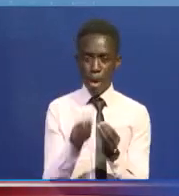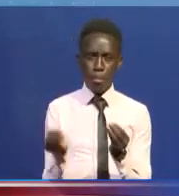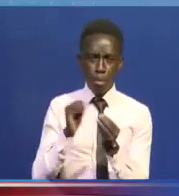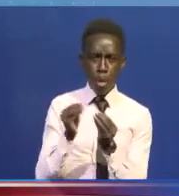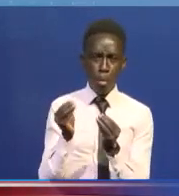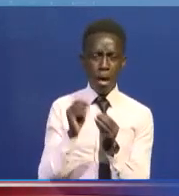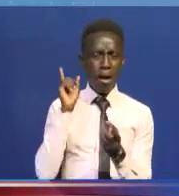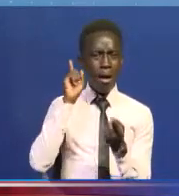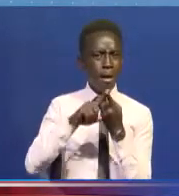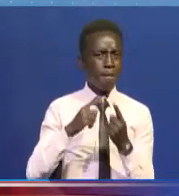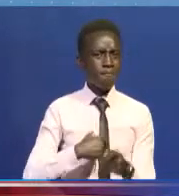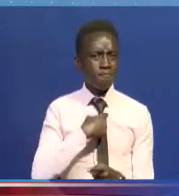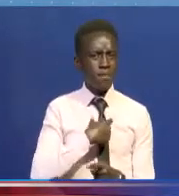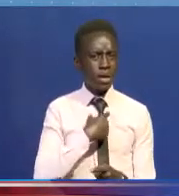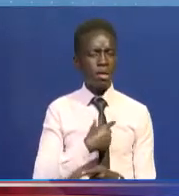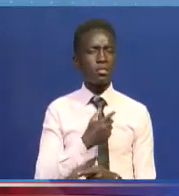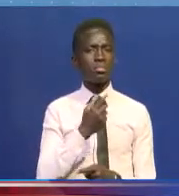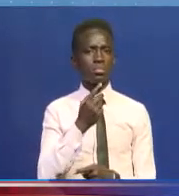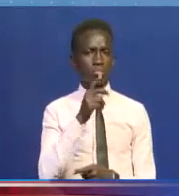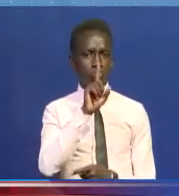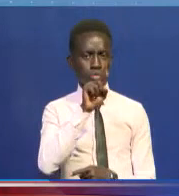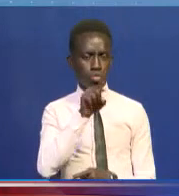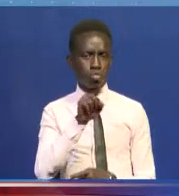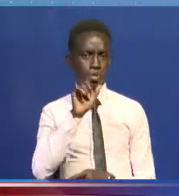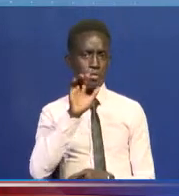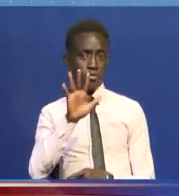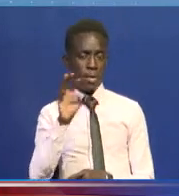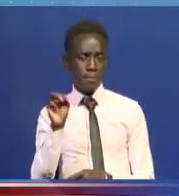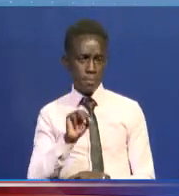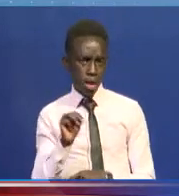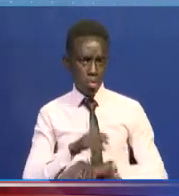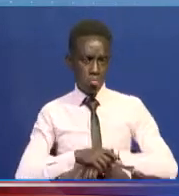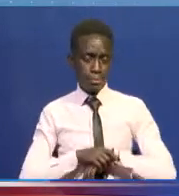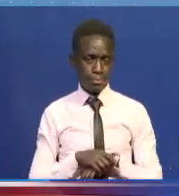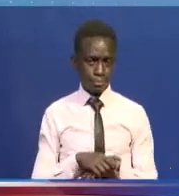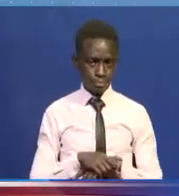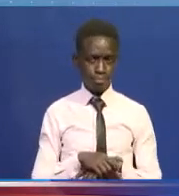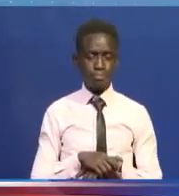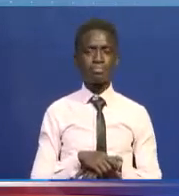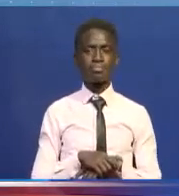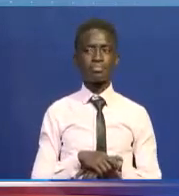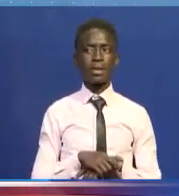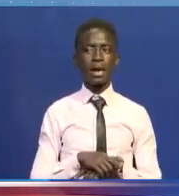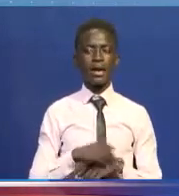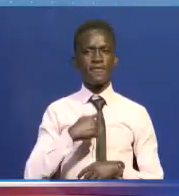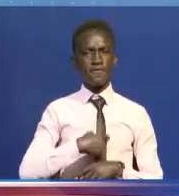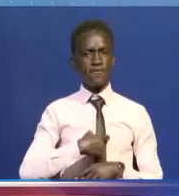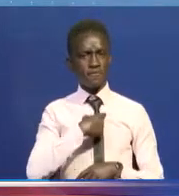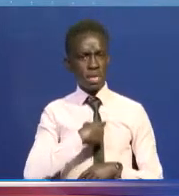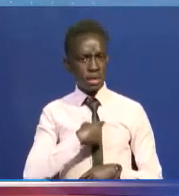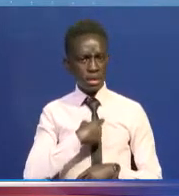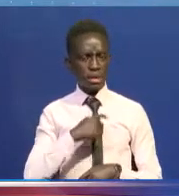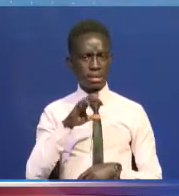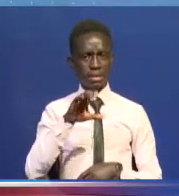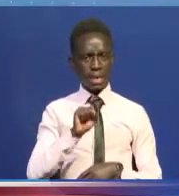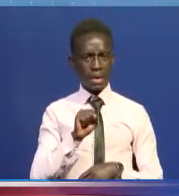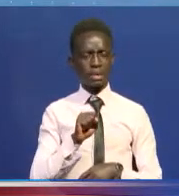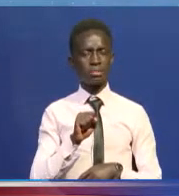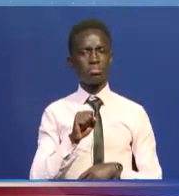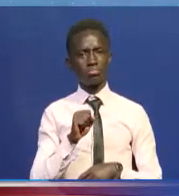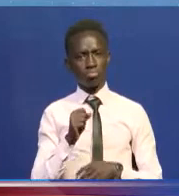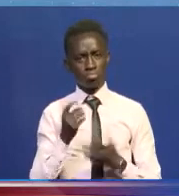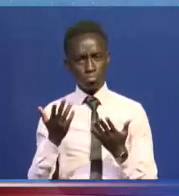milioni 5.5 katika kipindi cha miaka mitano ijayo. Waziri wa Utalii na Uhifadhi wa Wanyamapori Dr. Alfred